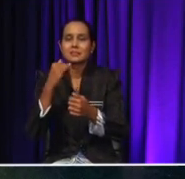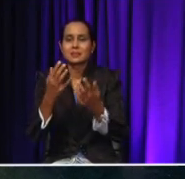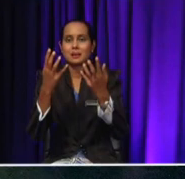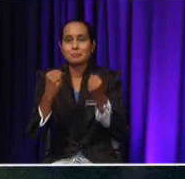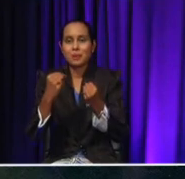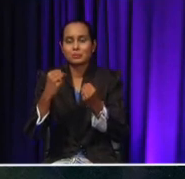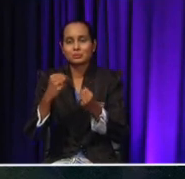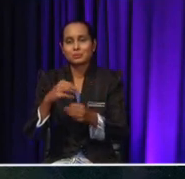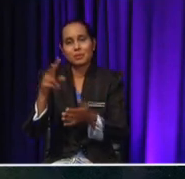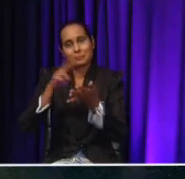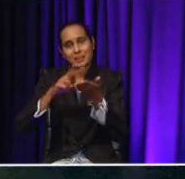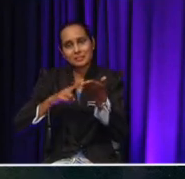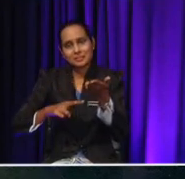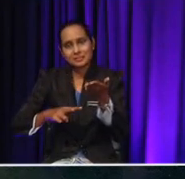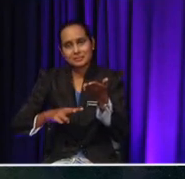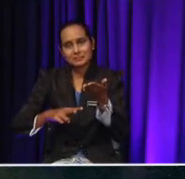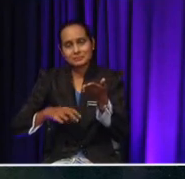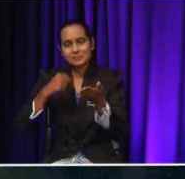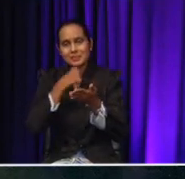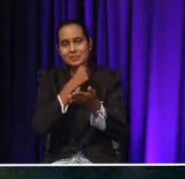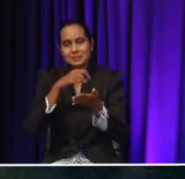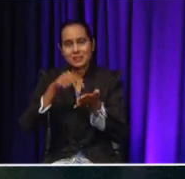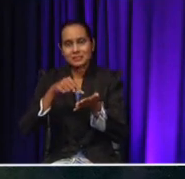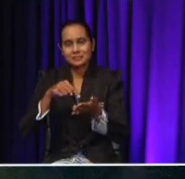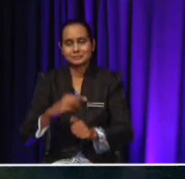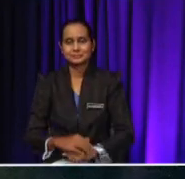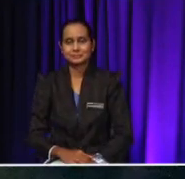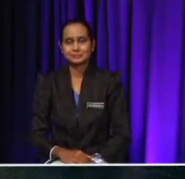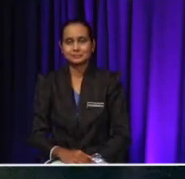Membaca saja guru